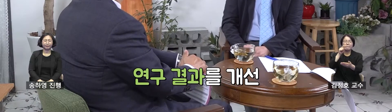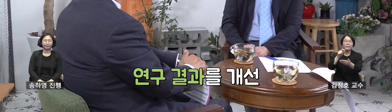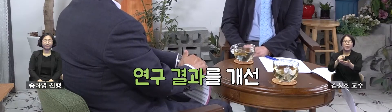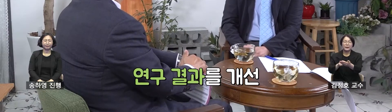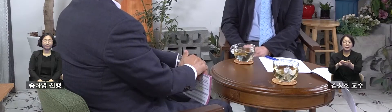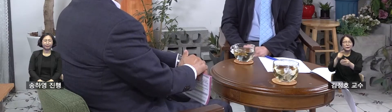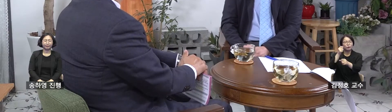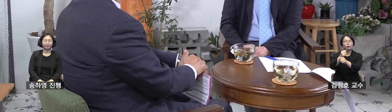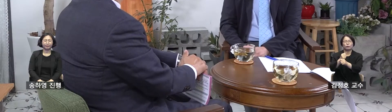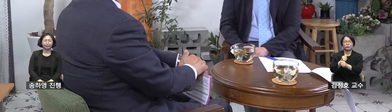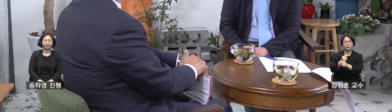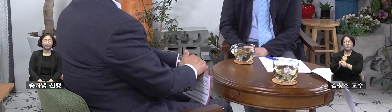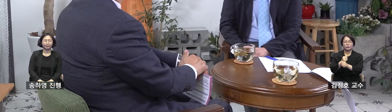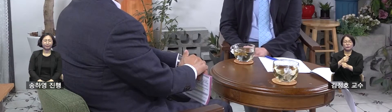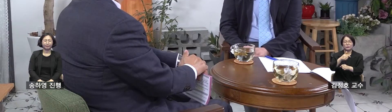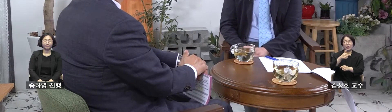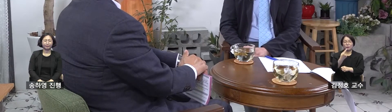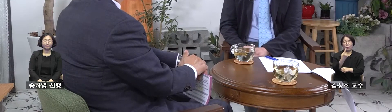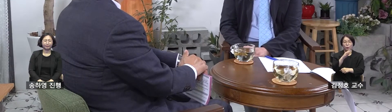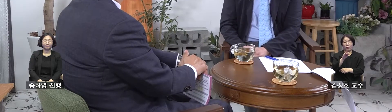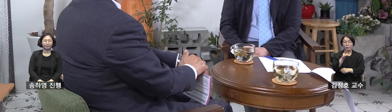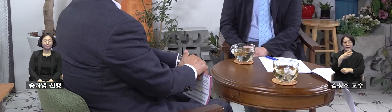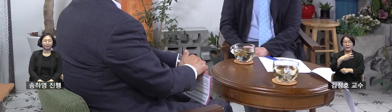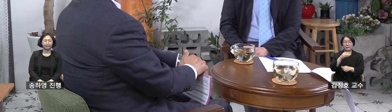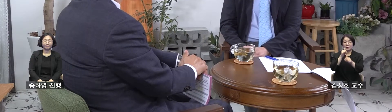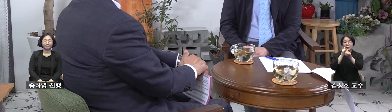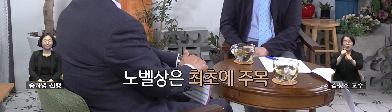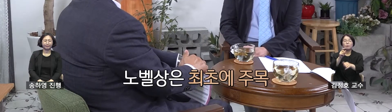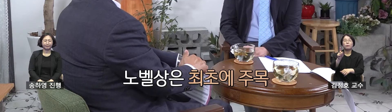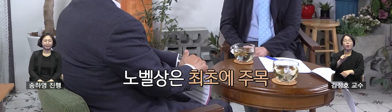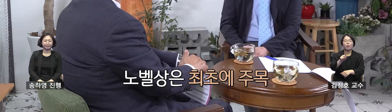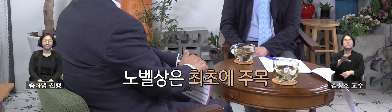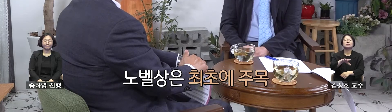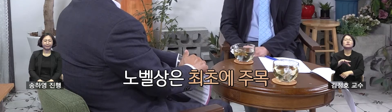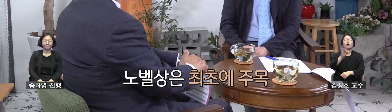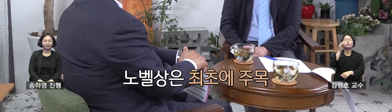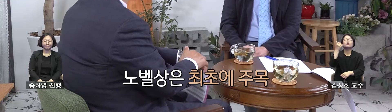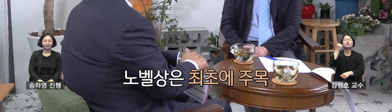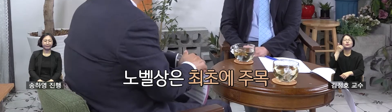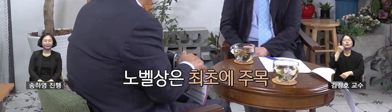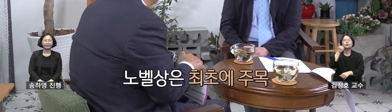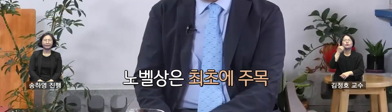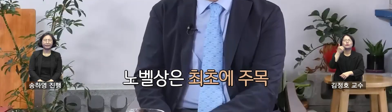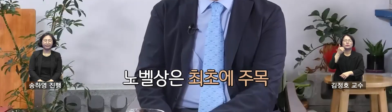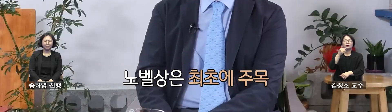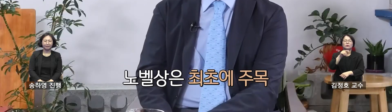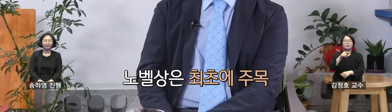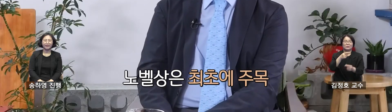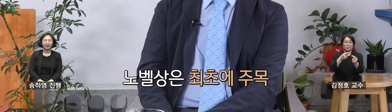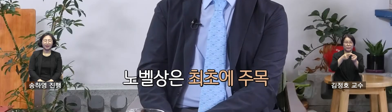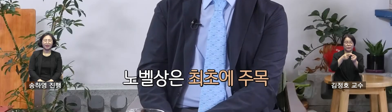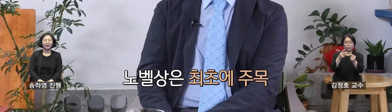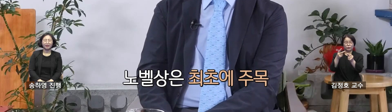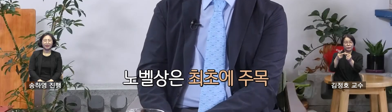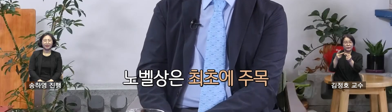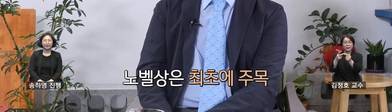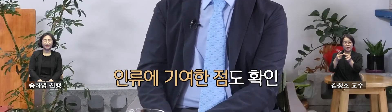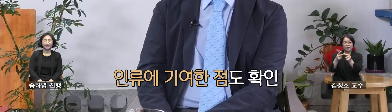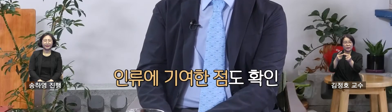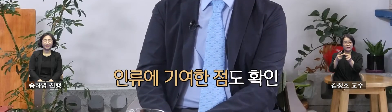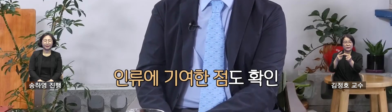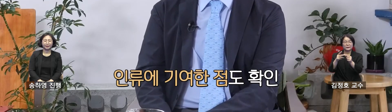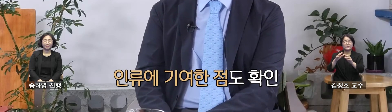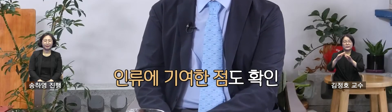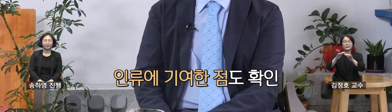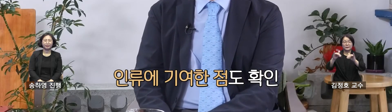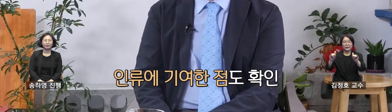이런 연구입니다. 근데 노벨상이라는 것 자체는 처음 누가 했느냐 그거 한 가지 하고 그것이